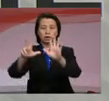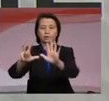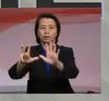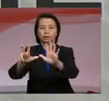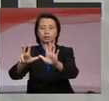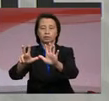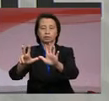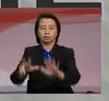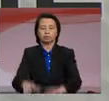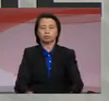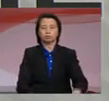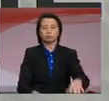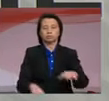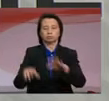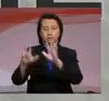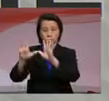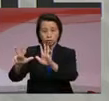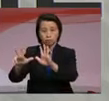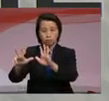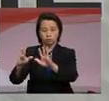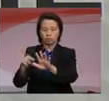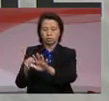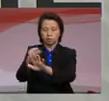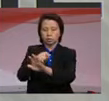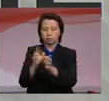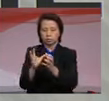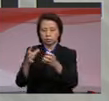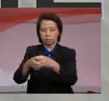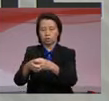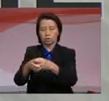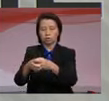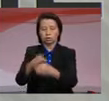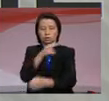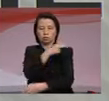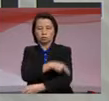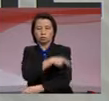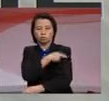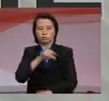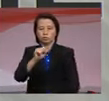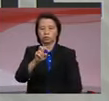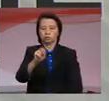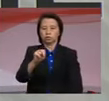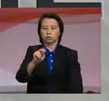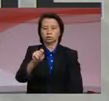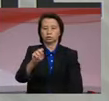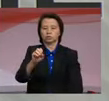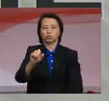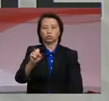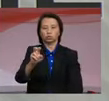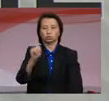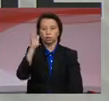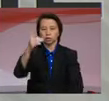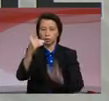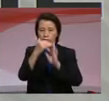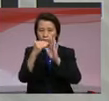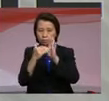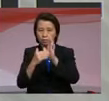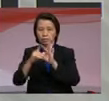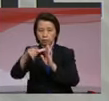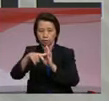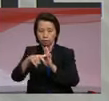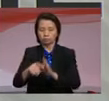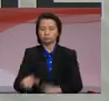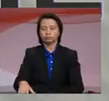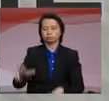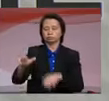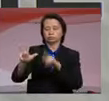kes. 5 kes daripada kluster Hospital Sentosa. Kluster ini akan diperincikan sebentar lagi.